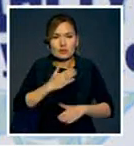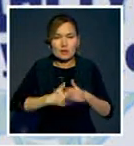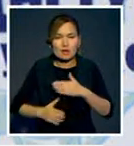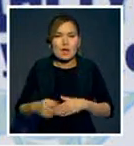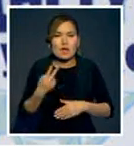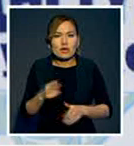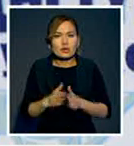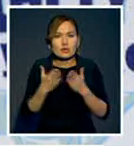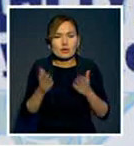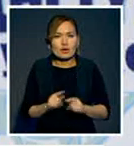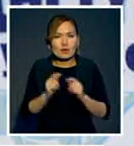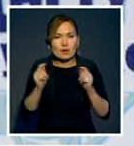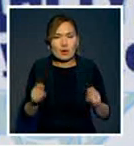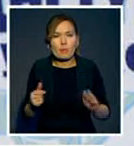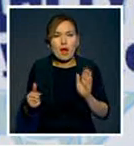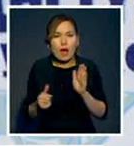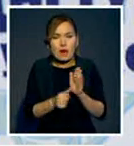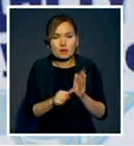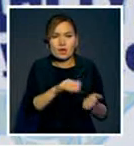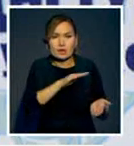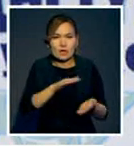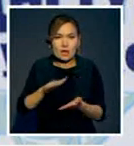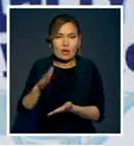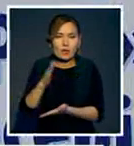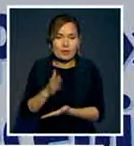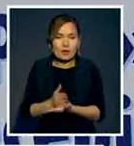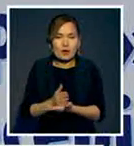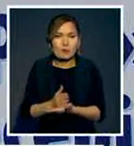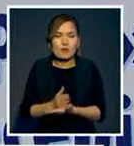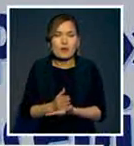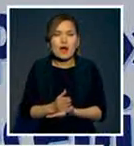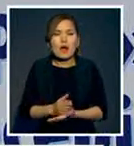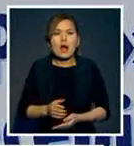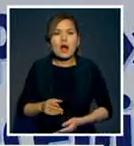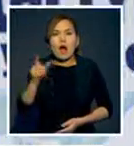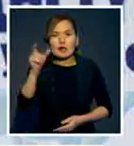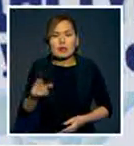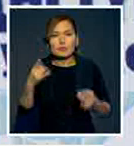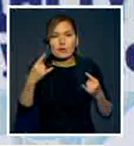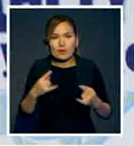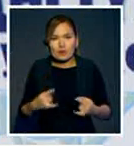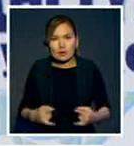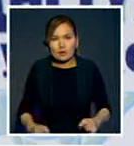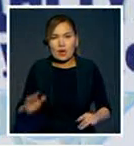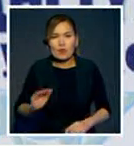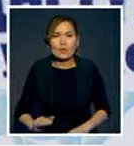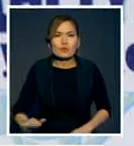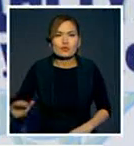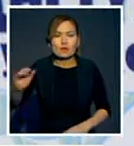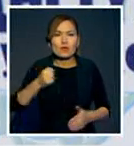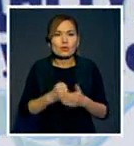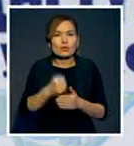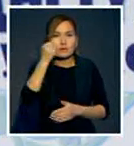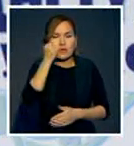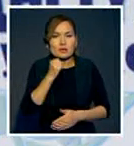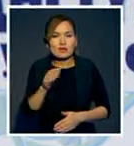Ол негізі 6 тараудан тұрады. Мынау адамның дүниеге келгенден бастап барлығы өзіміздің